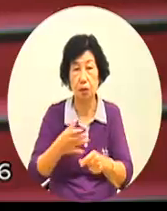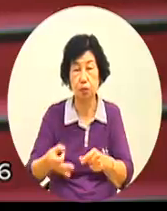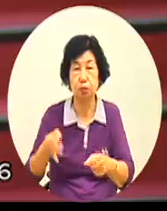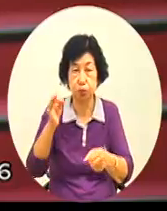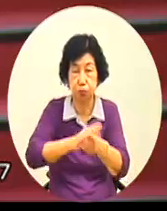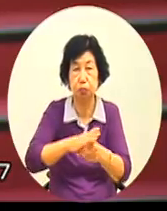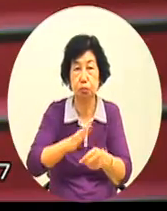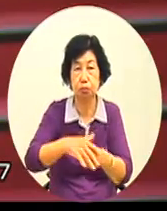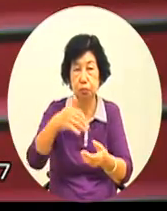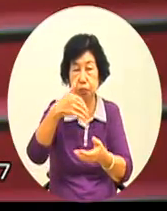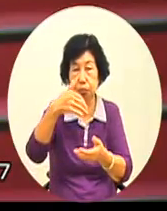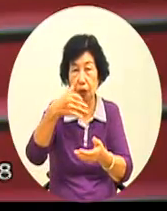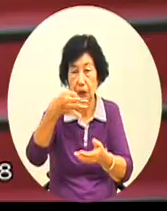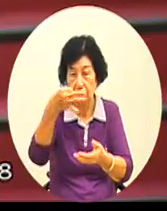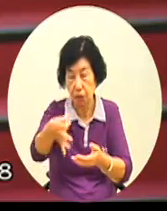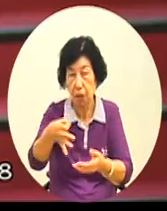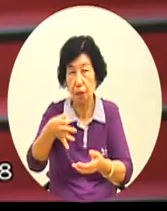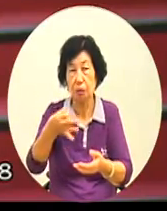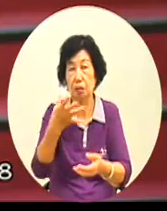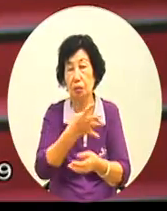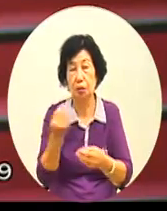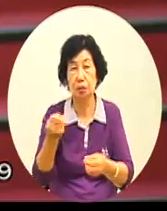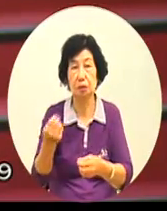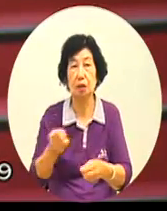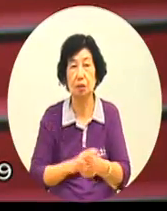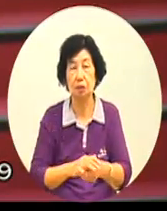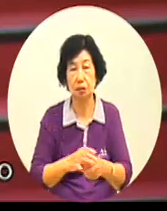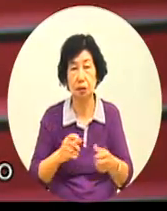费？来，请诸位答复。